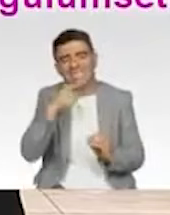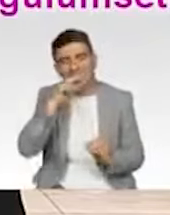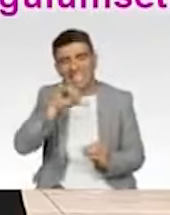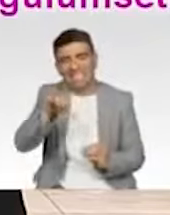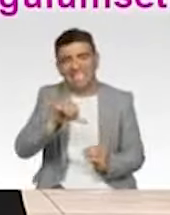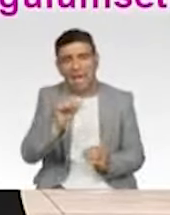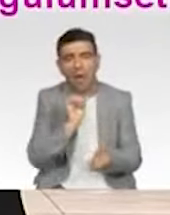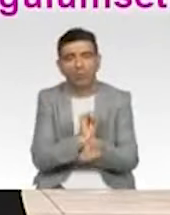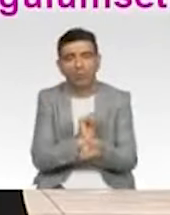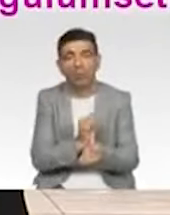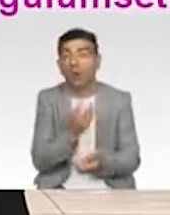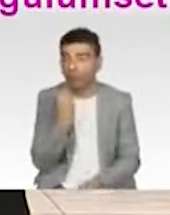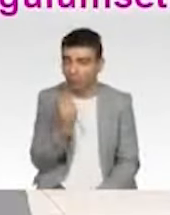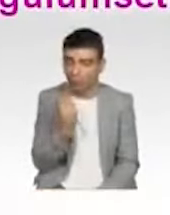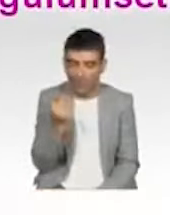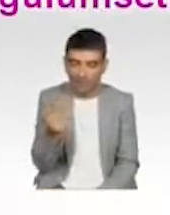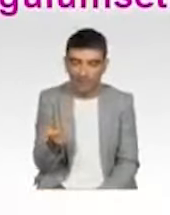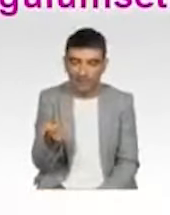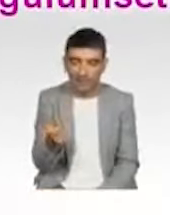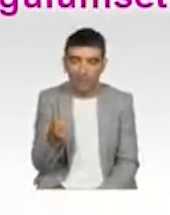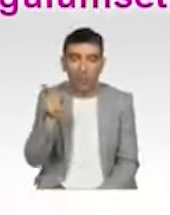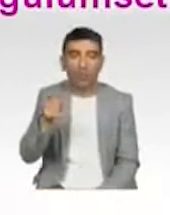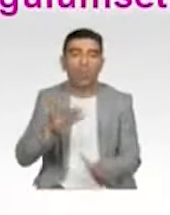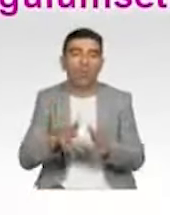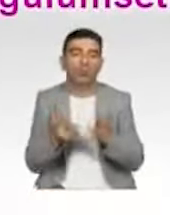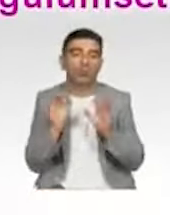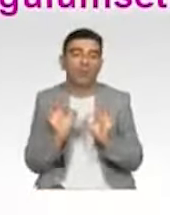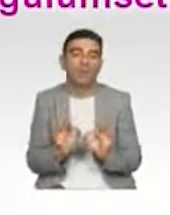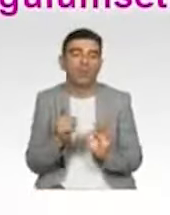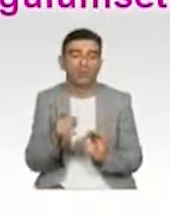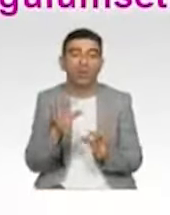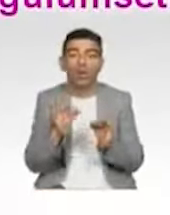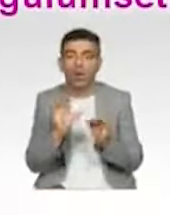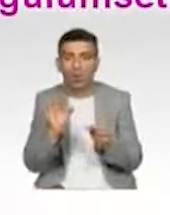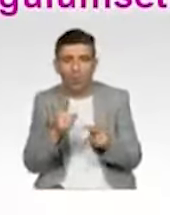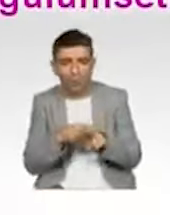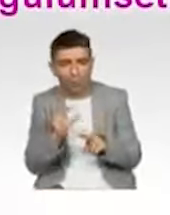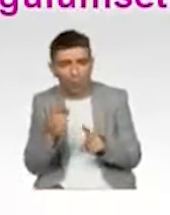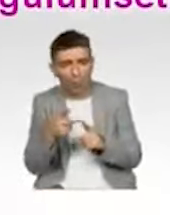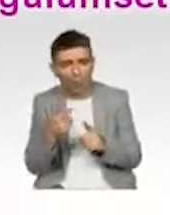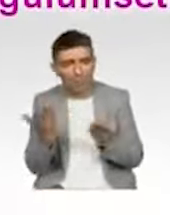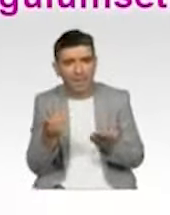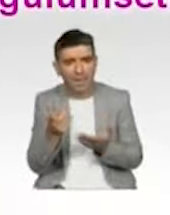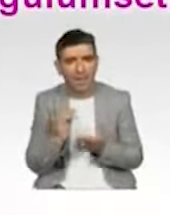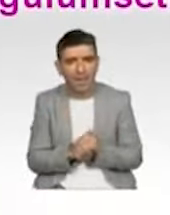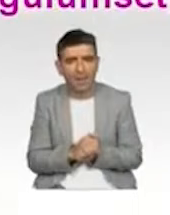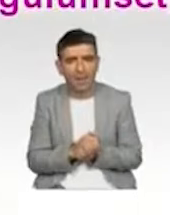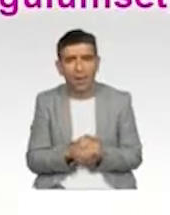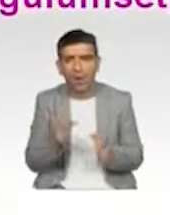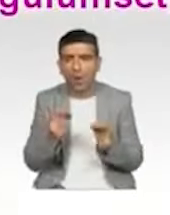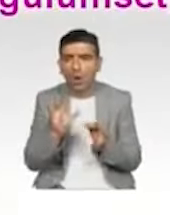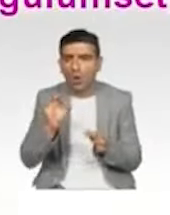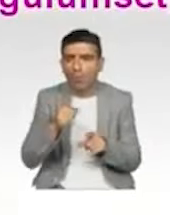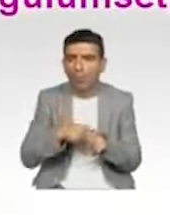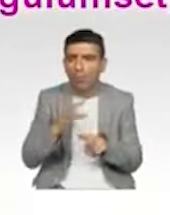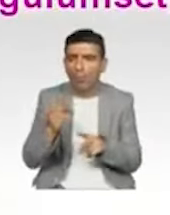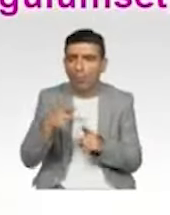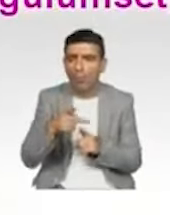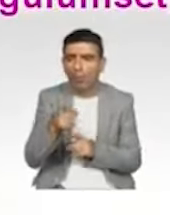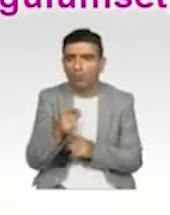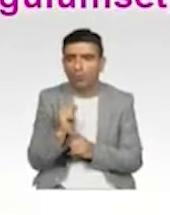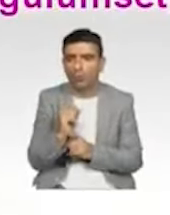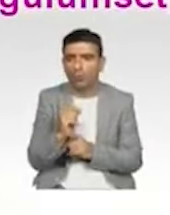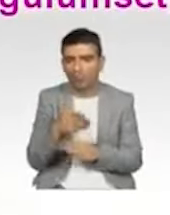mutfağına geçirmiş. Mutfağı çok güzeldir. Ama o da bozulmaya başladı. Boyoz nedir Allah aşkına? Boyoz hocam, diye bir boyoz şey olamaz. Çok,